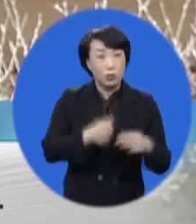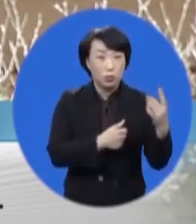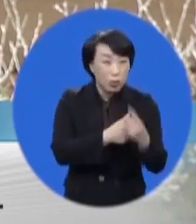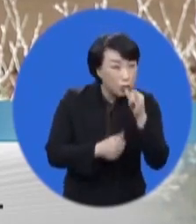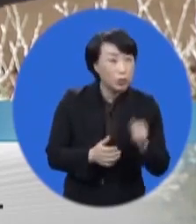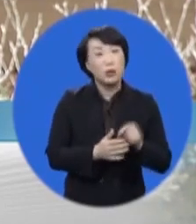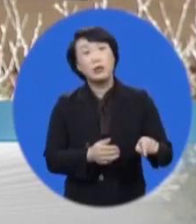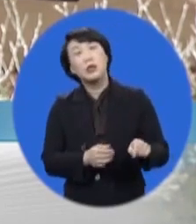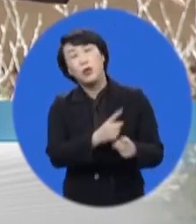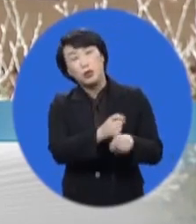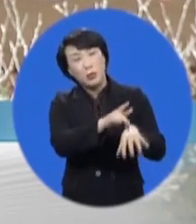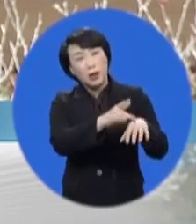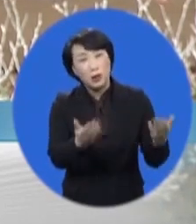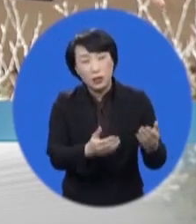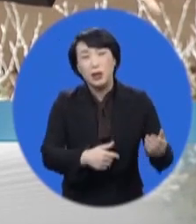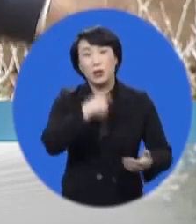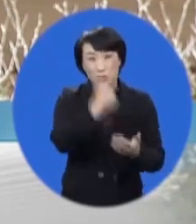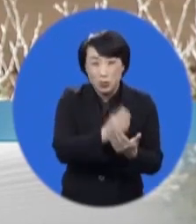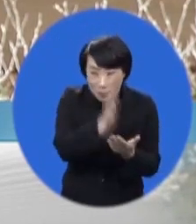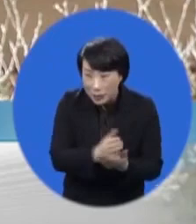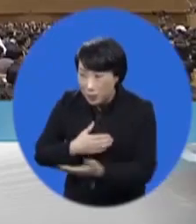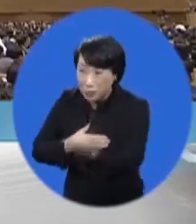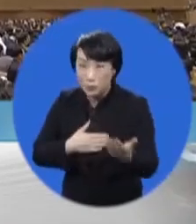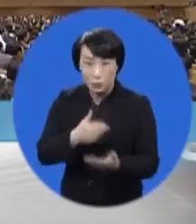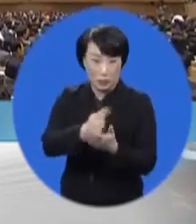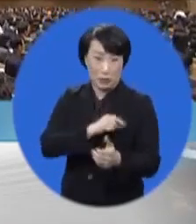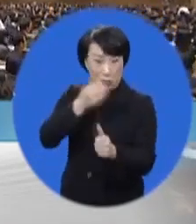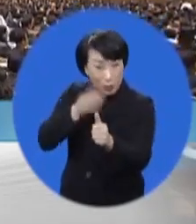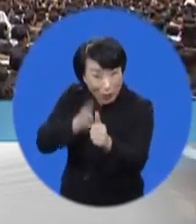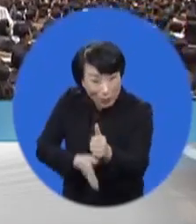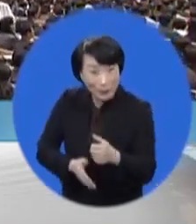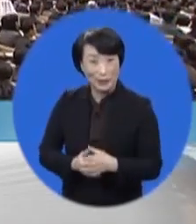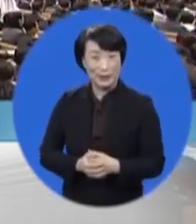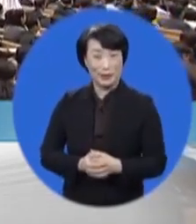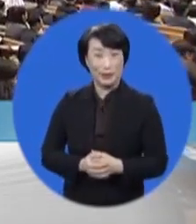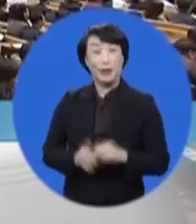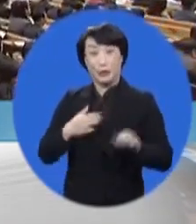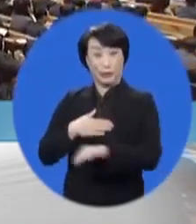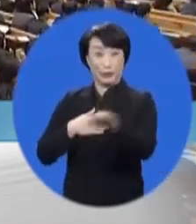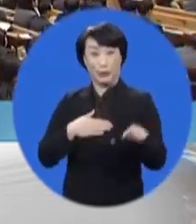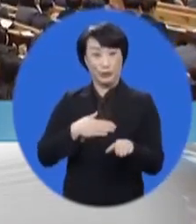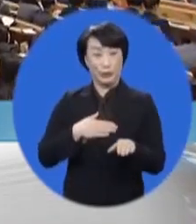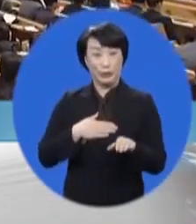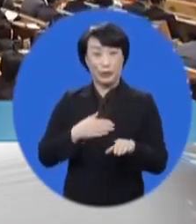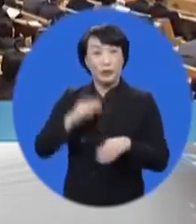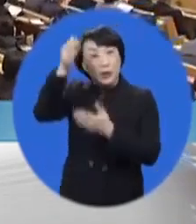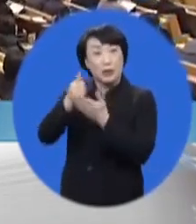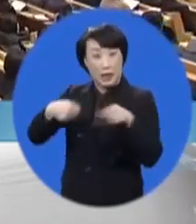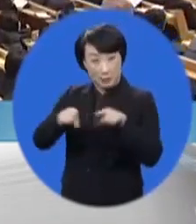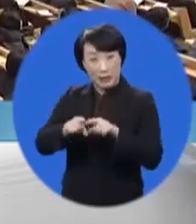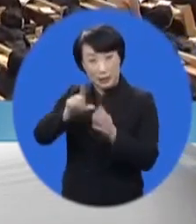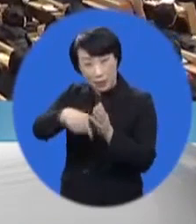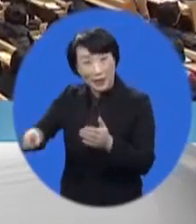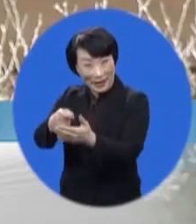속이니 이 원수에게 당하지 말기를 주님의 이름으로 축원합니다. 우리는 성령과 함께